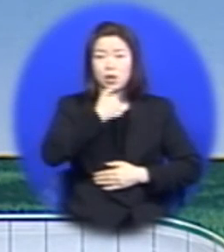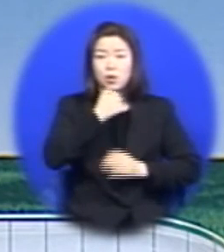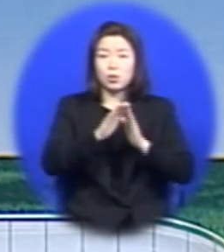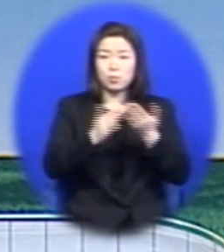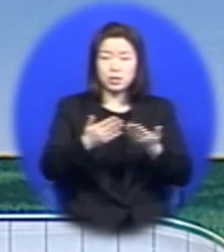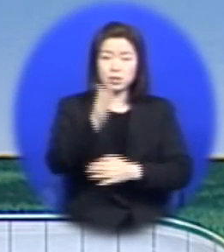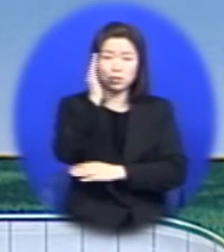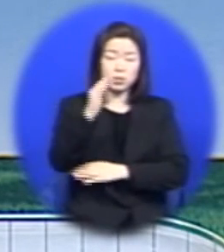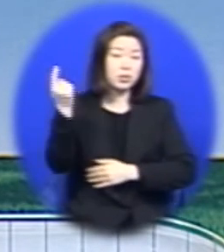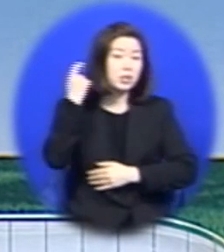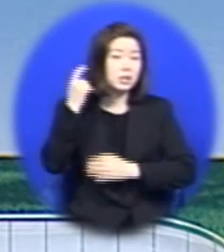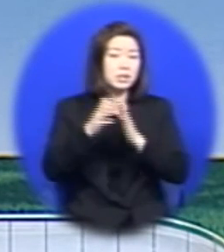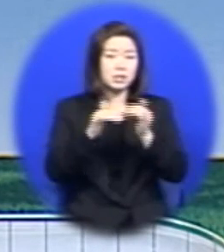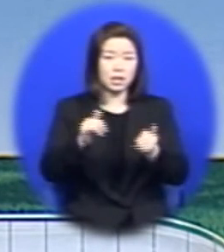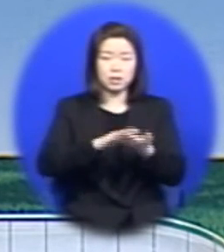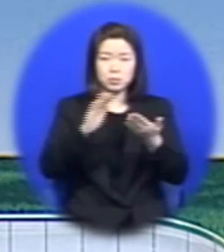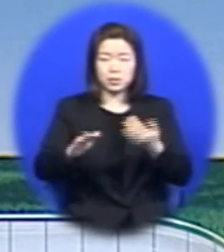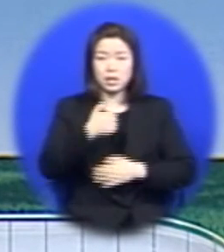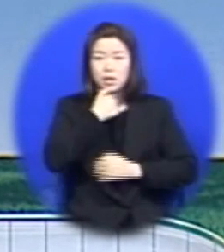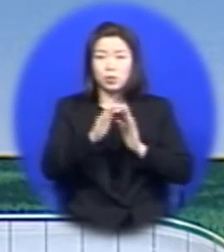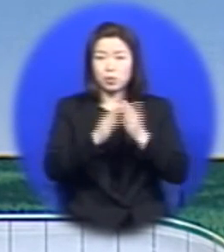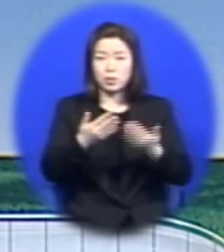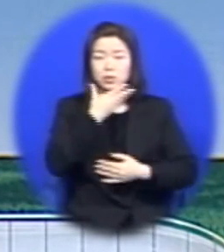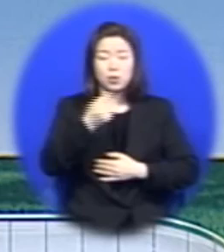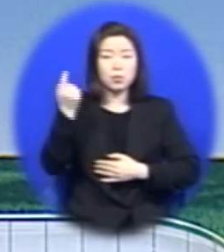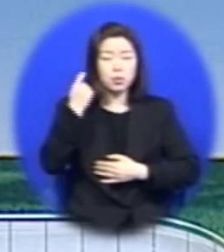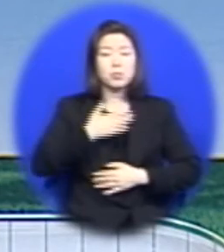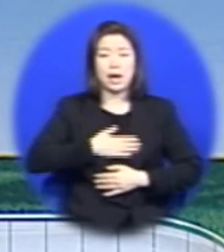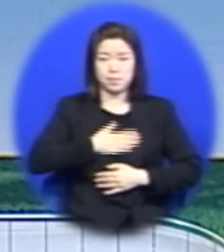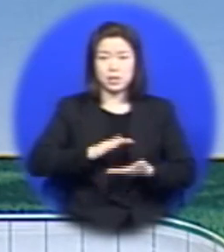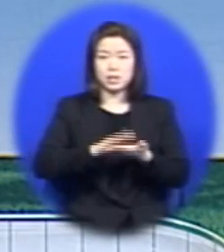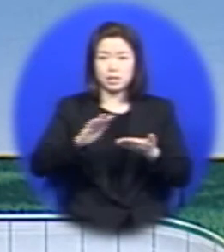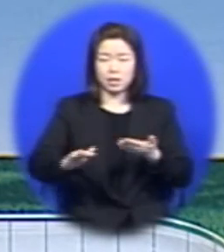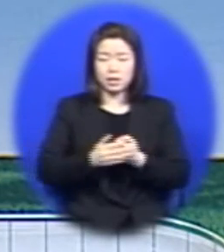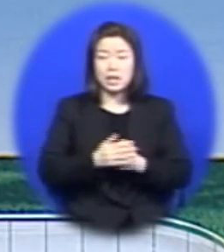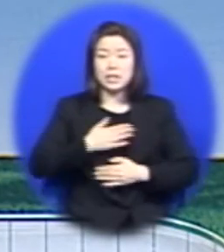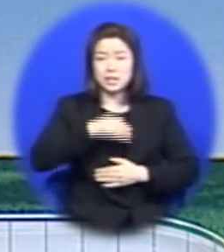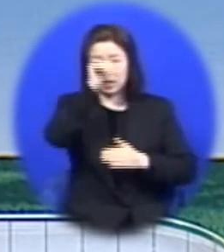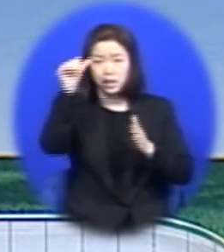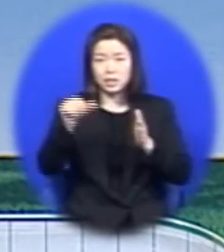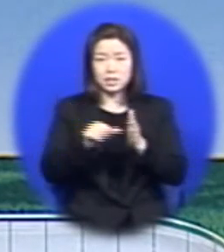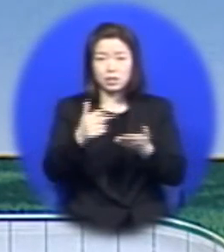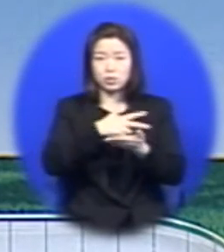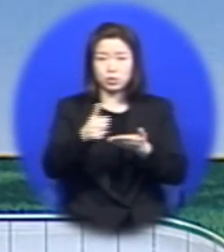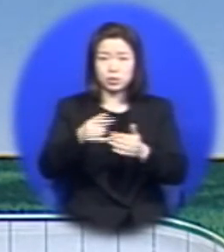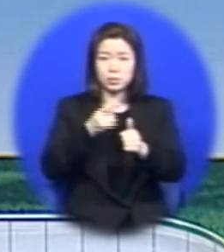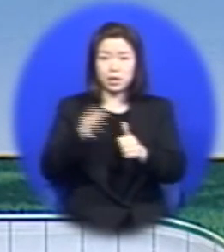설교를 들은 사람입니다. 로마서의 복음을 제가 안 사람입니다. 제 인생은 이제 주님께